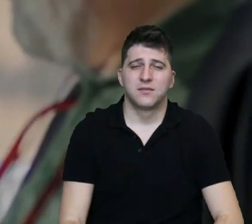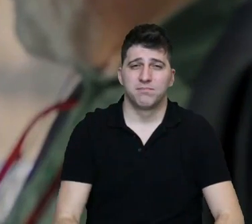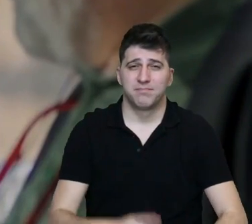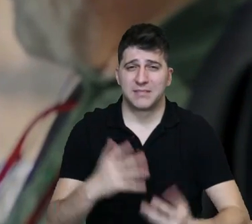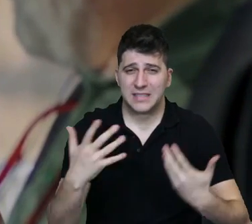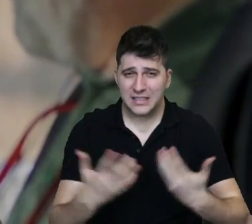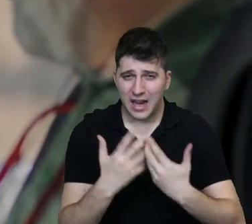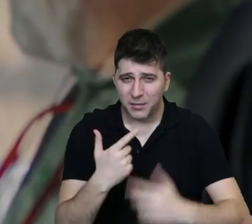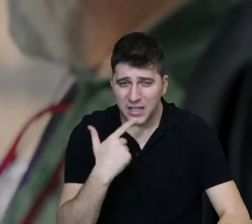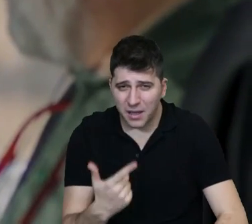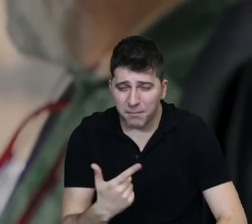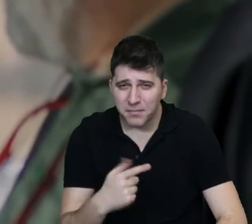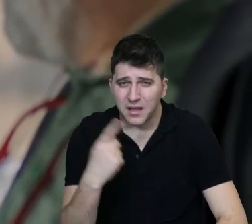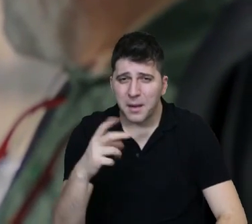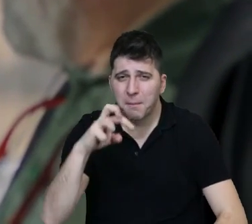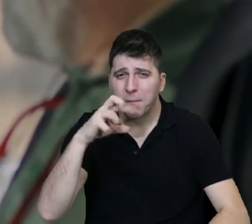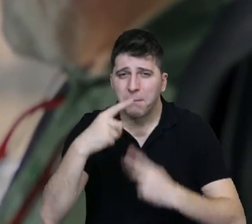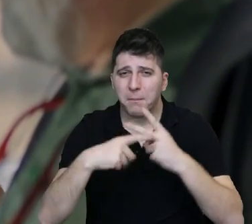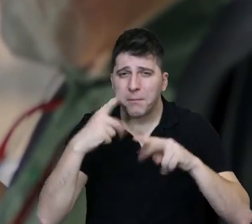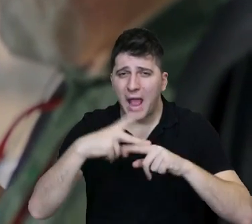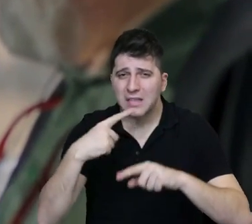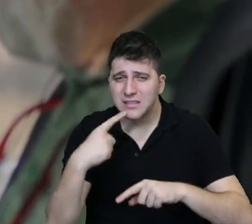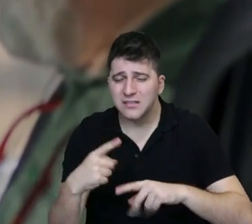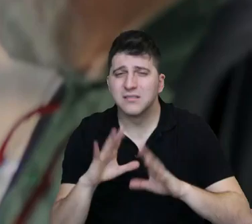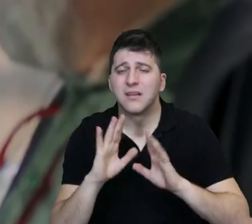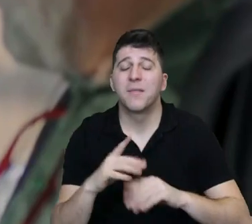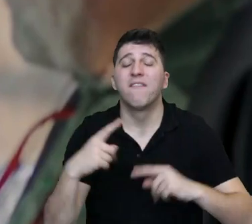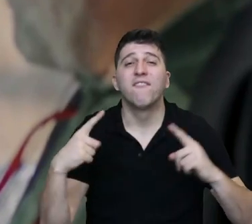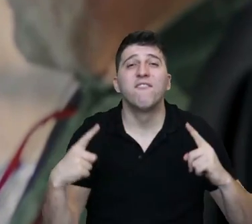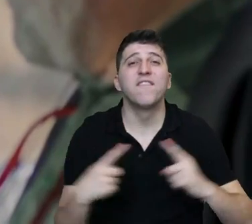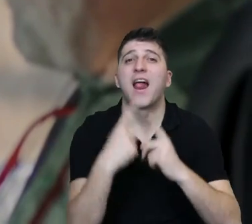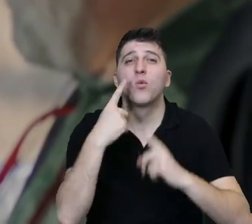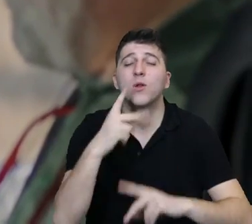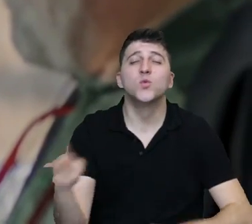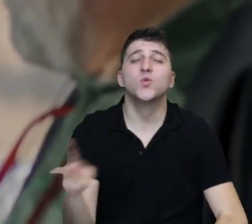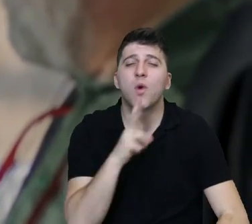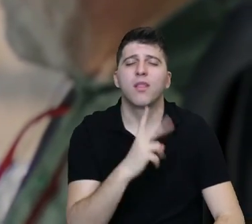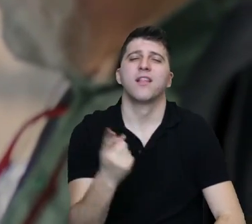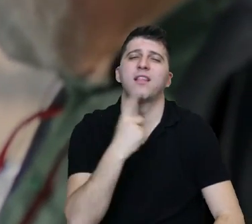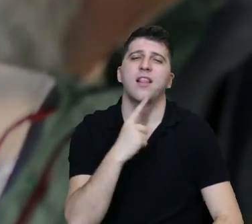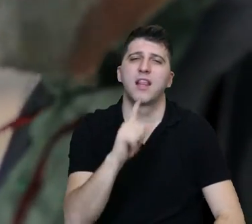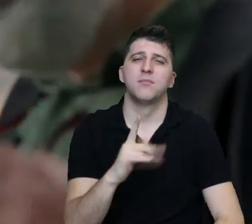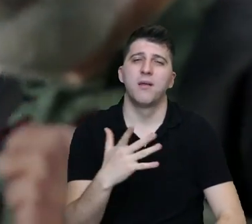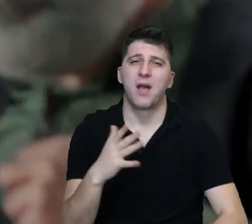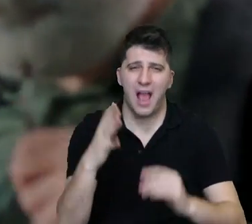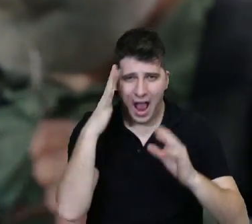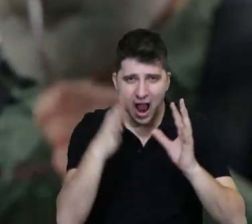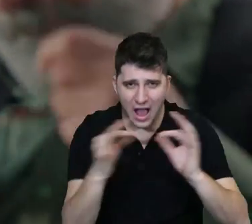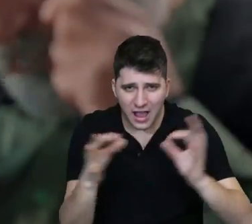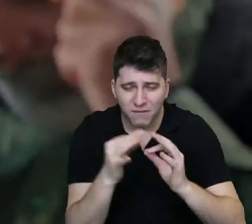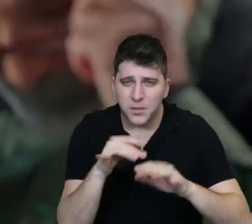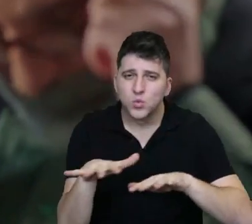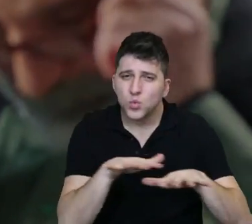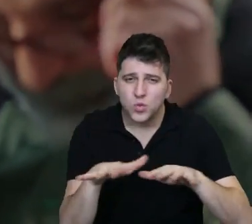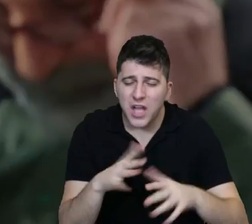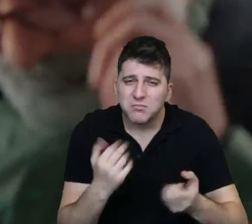mı desem, piyaz mı desem ya yanında. Ama finalinde de tatlı gerekir de. Kadayıf mı desem, sütlaç mı